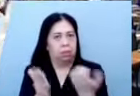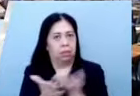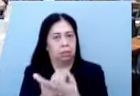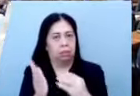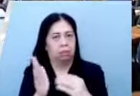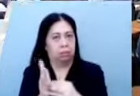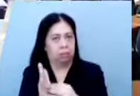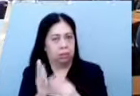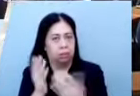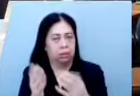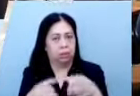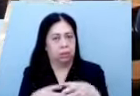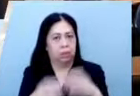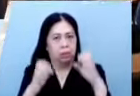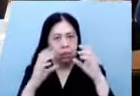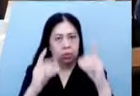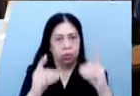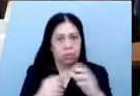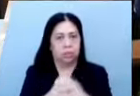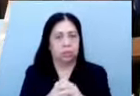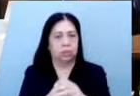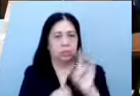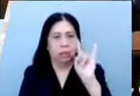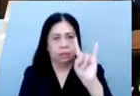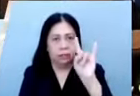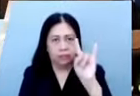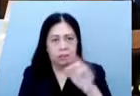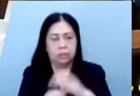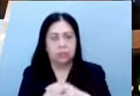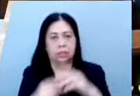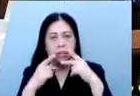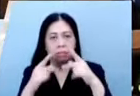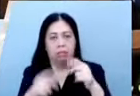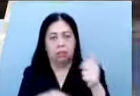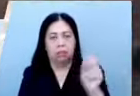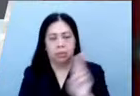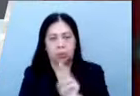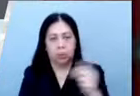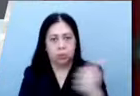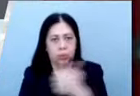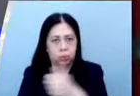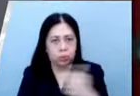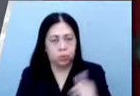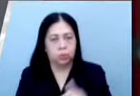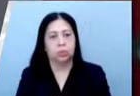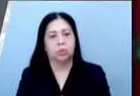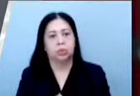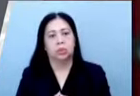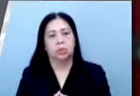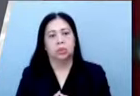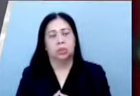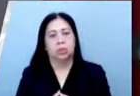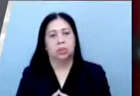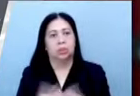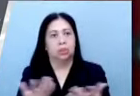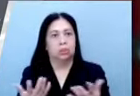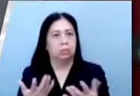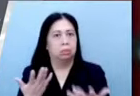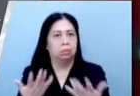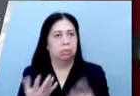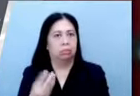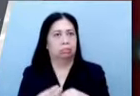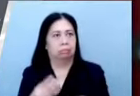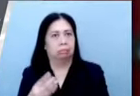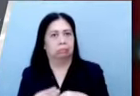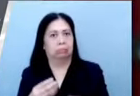sektor ng edukasyon, advertising at public utilities. Bukod dyan, yung dagdagan na rin lang nila yan ng mga